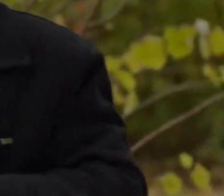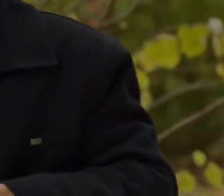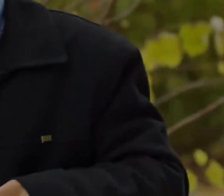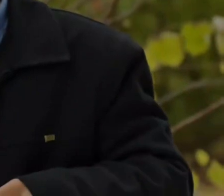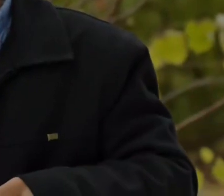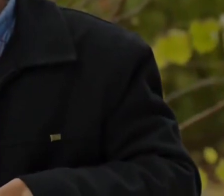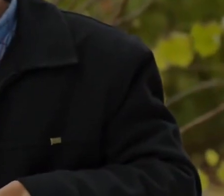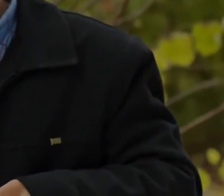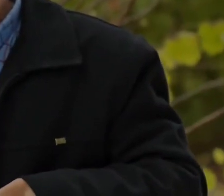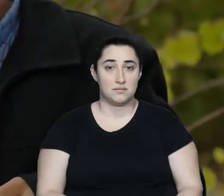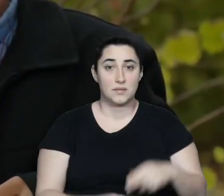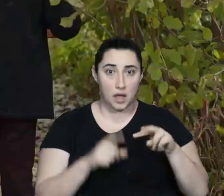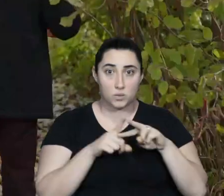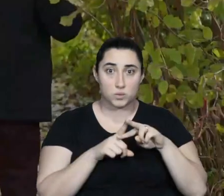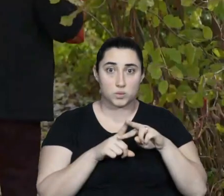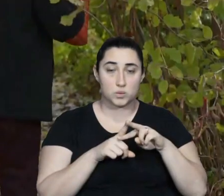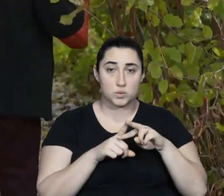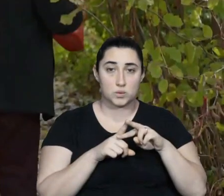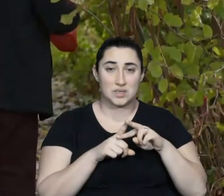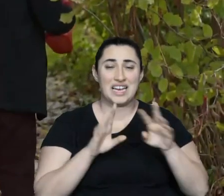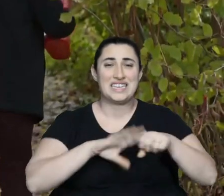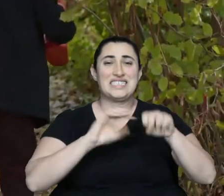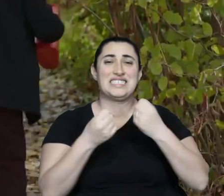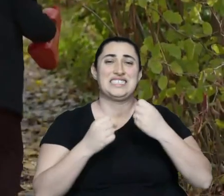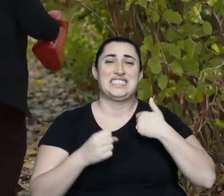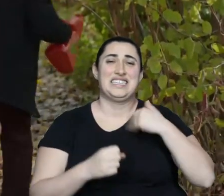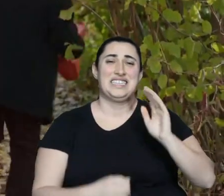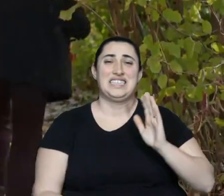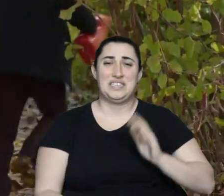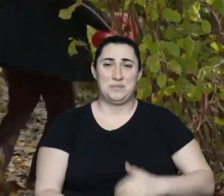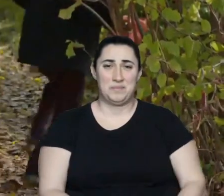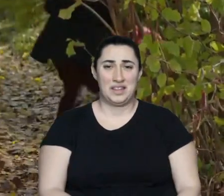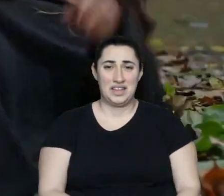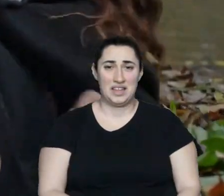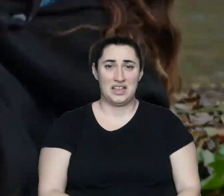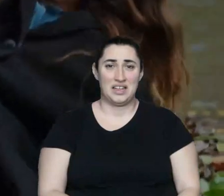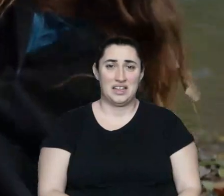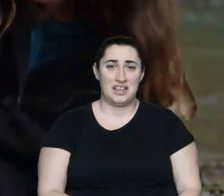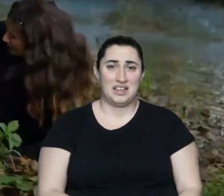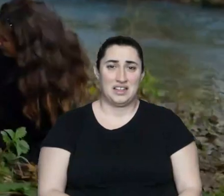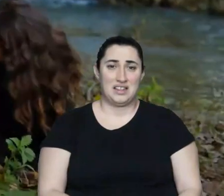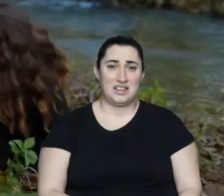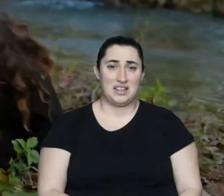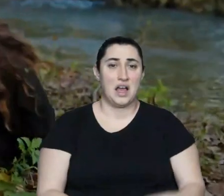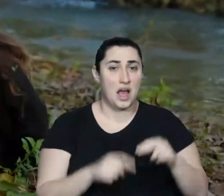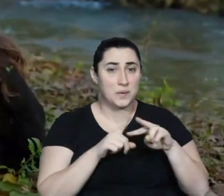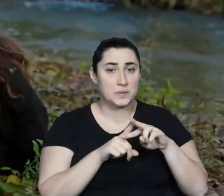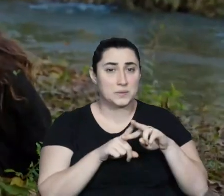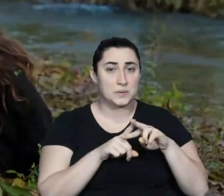Çarpıp devirdi Aysu'yu. Aysu? Ayağım kırıldı ya benim. İsmail koşturdu. Ay